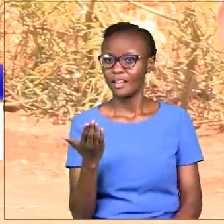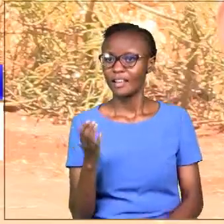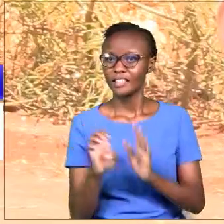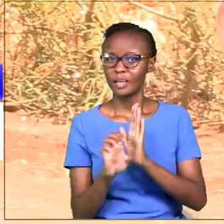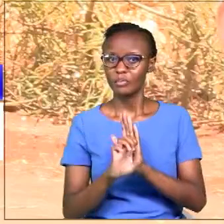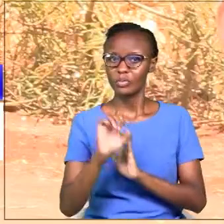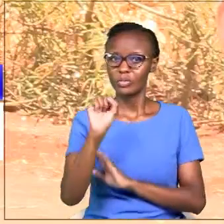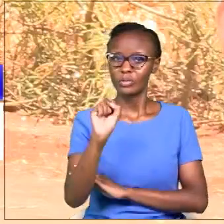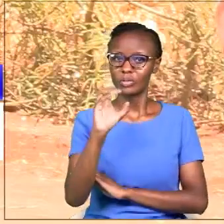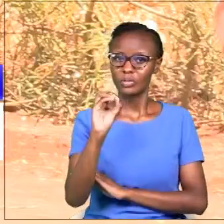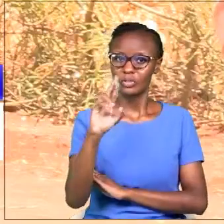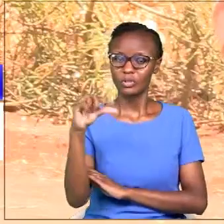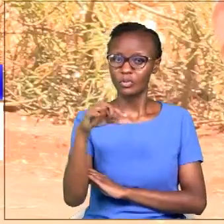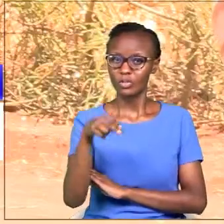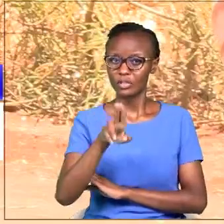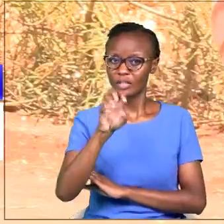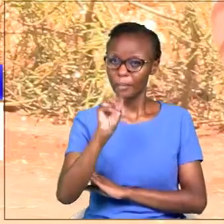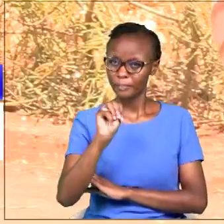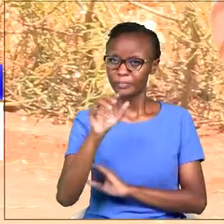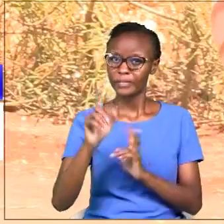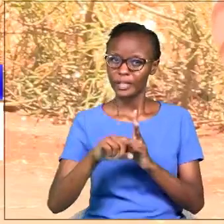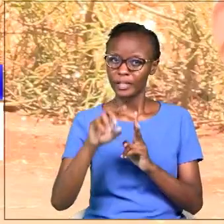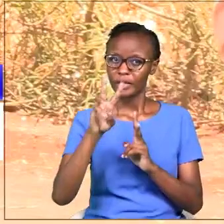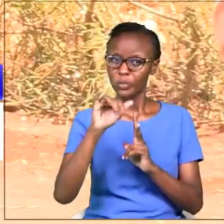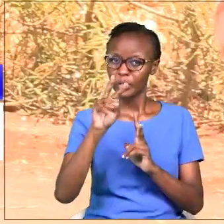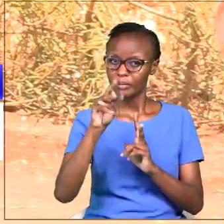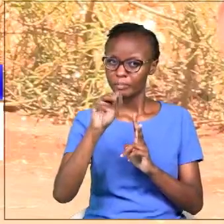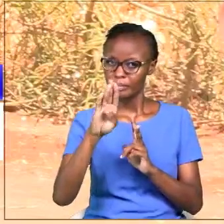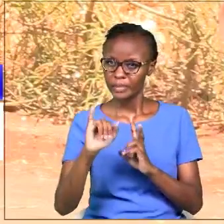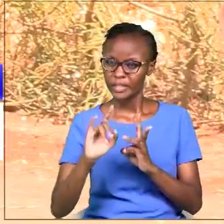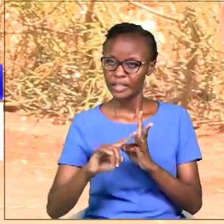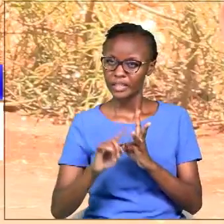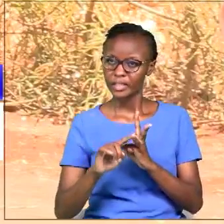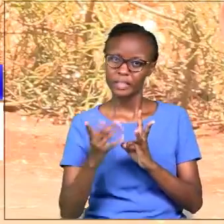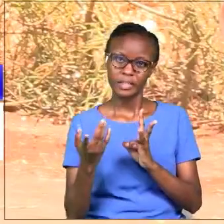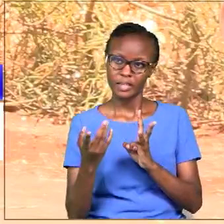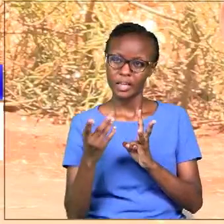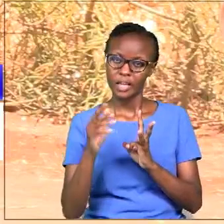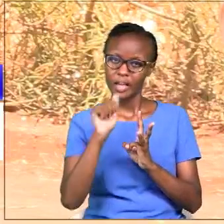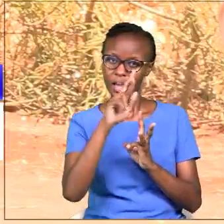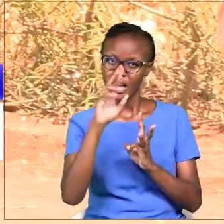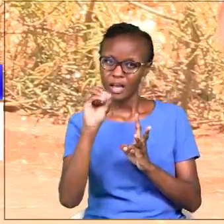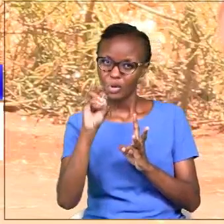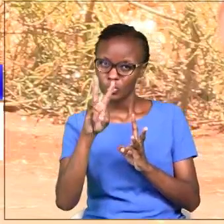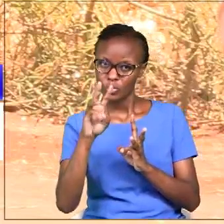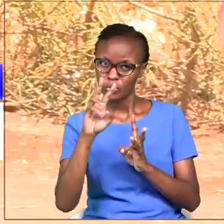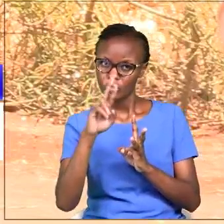sorghum, kama ile wimbi, nduma. Hizo ndio zinaita